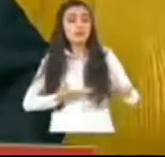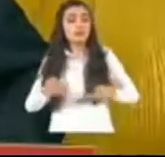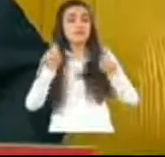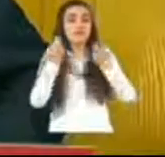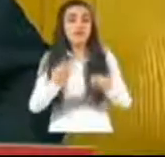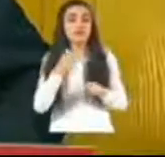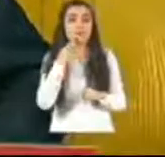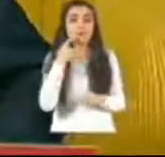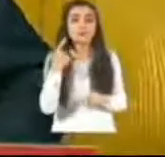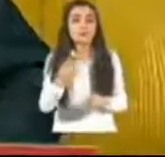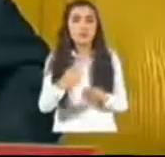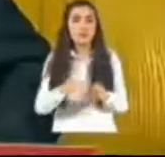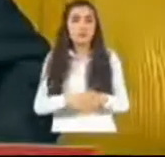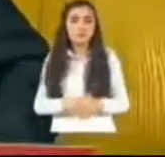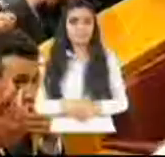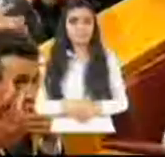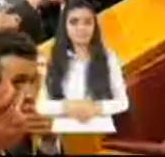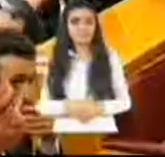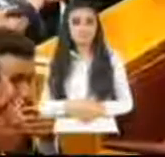edecektir.